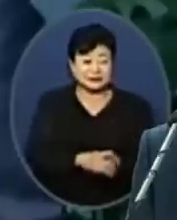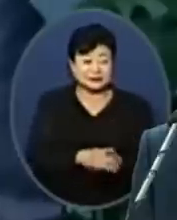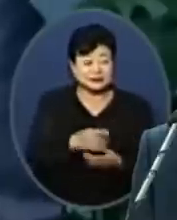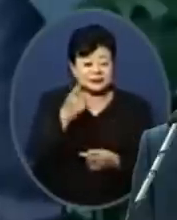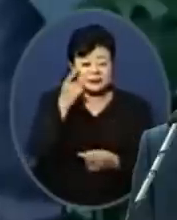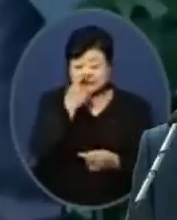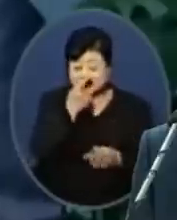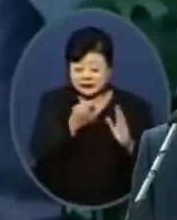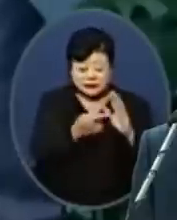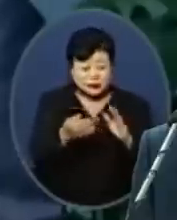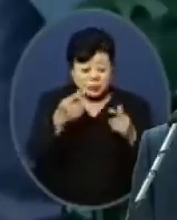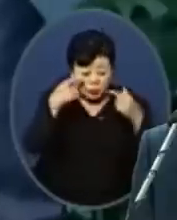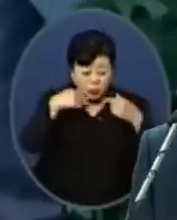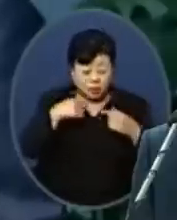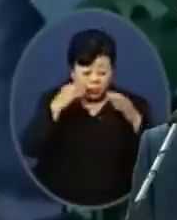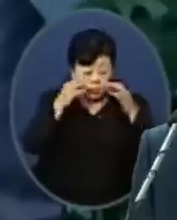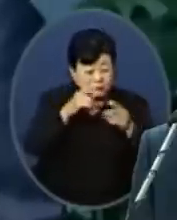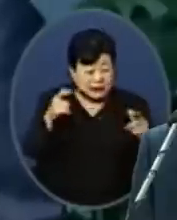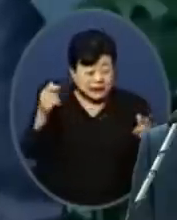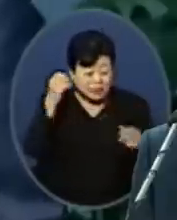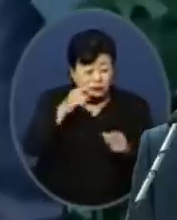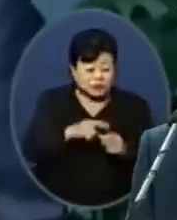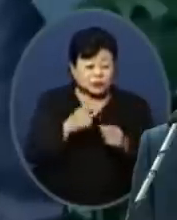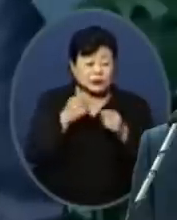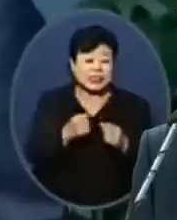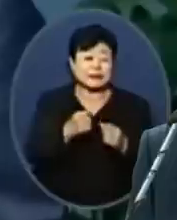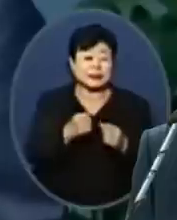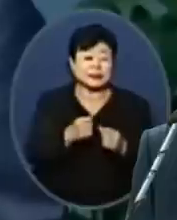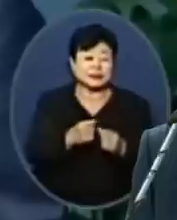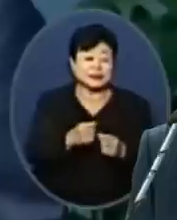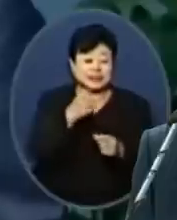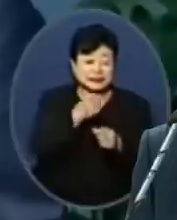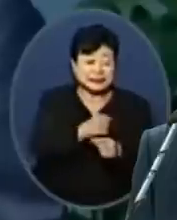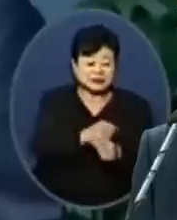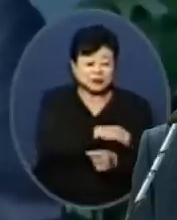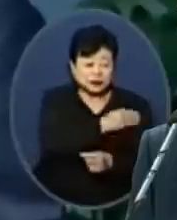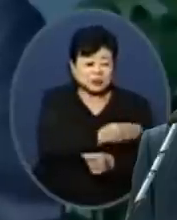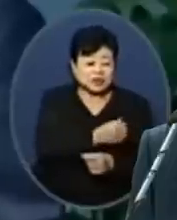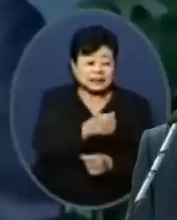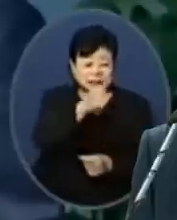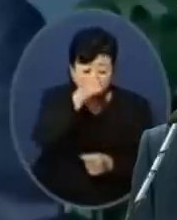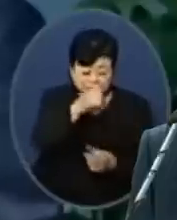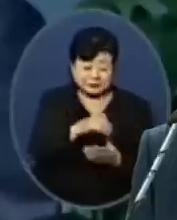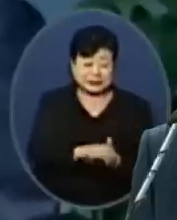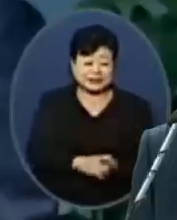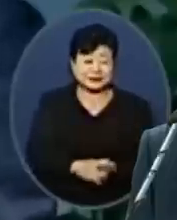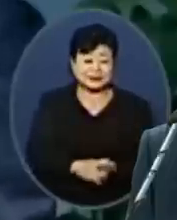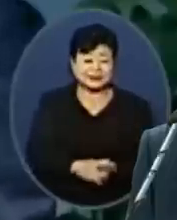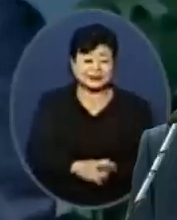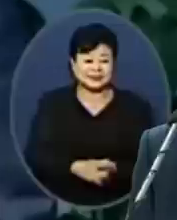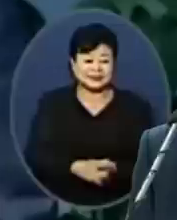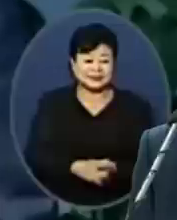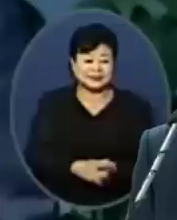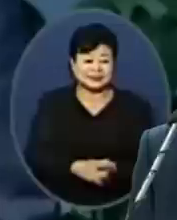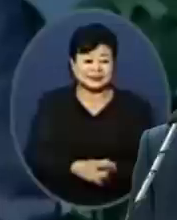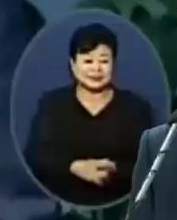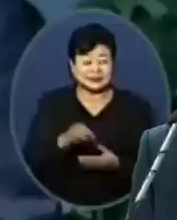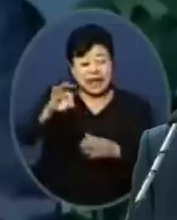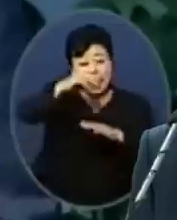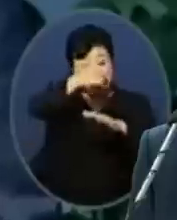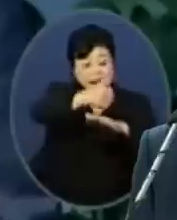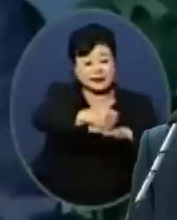눈에는 아무것도 안 보이지만 영적으로 사면 창조적인 능력을 가지게 되는 것입니다.